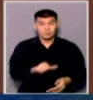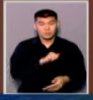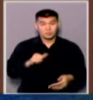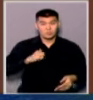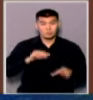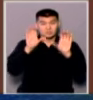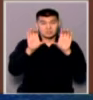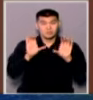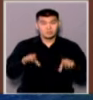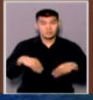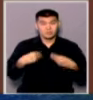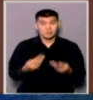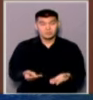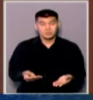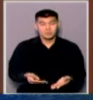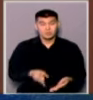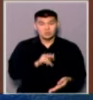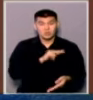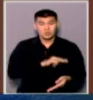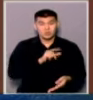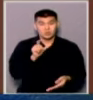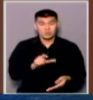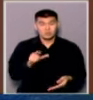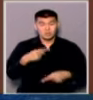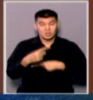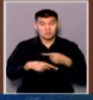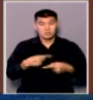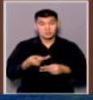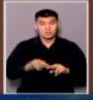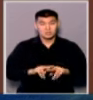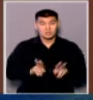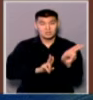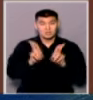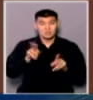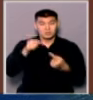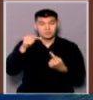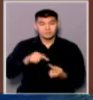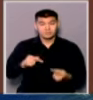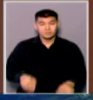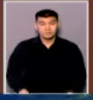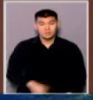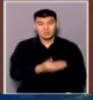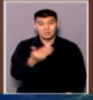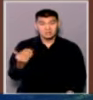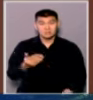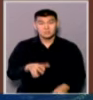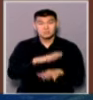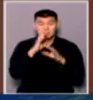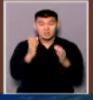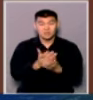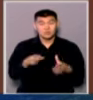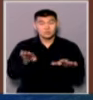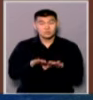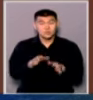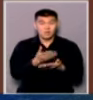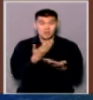өздерінің заңмен белгіленген құзырет шегінде ар жағында ол сол қойылған талаптарменен сол сіздер сол талаптарды сақтап отырсыздар ма,